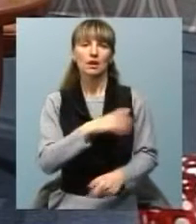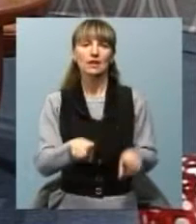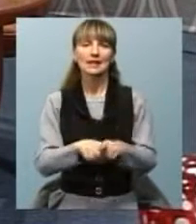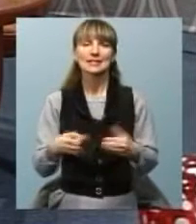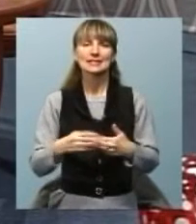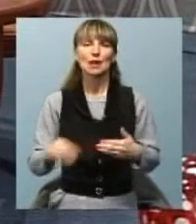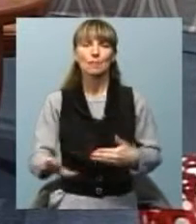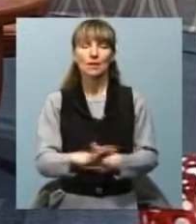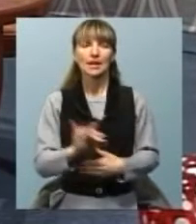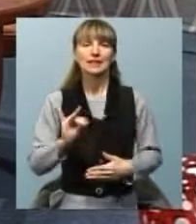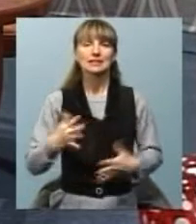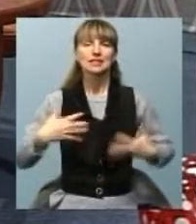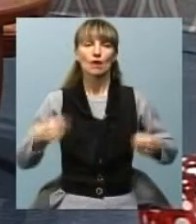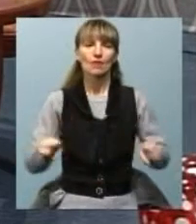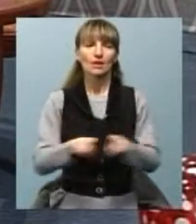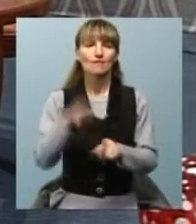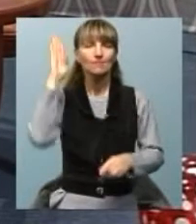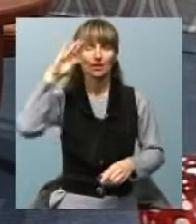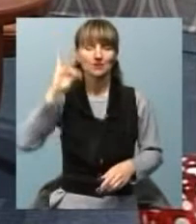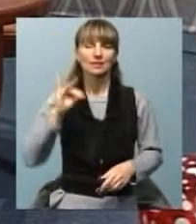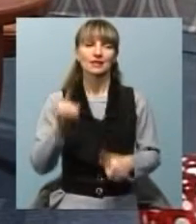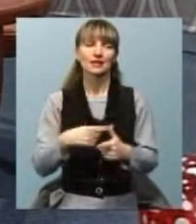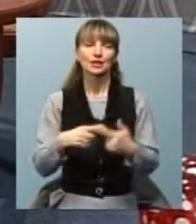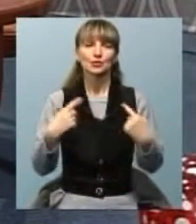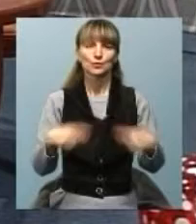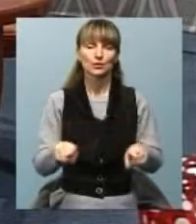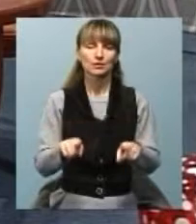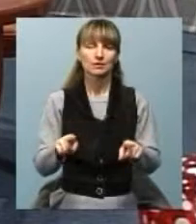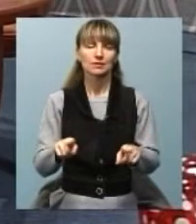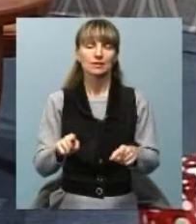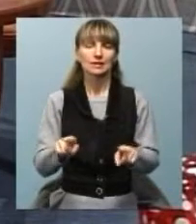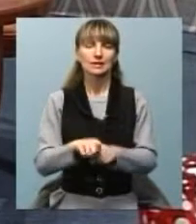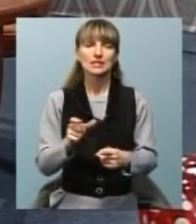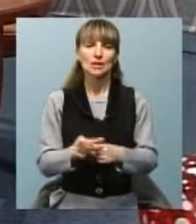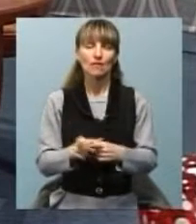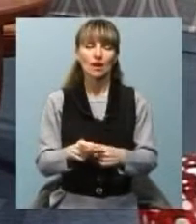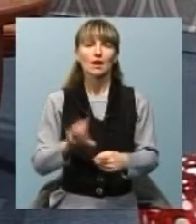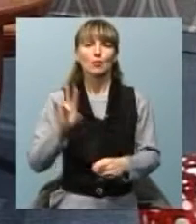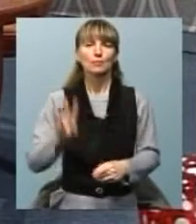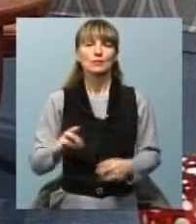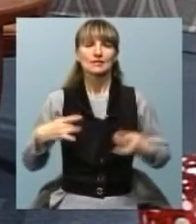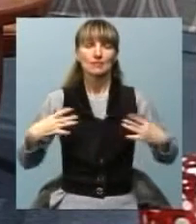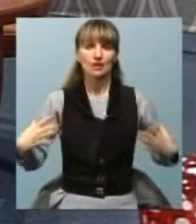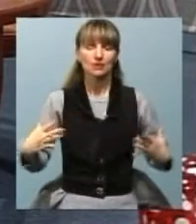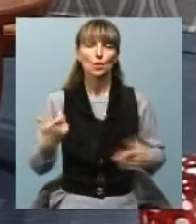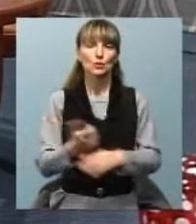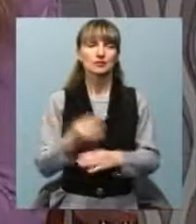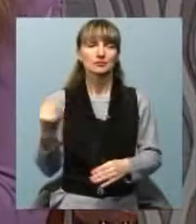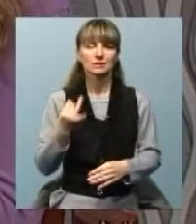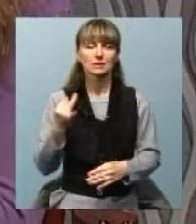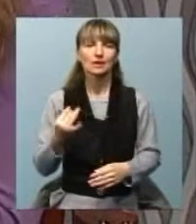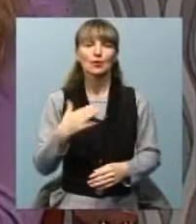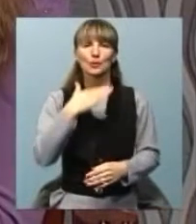та «здорова, як вода», або ще такі інші альтернативи цього слова. Ну і взагалі свято вербної неділі дуже таки цікаве, оскільки